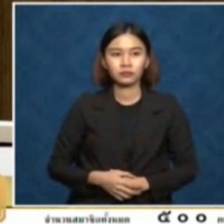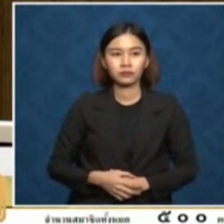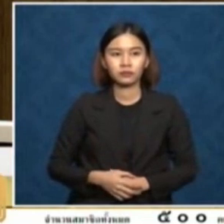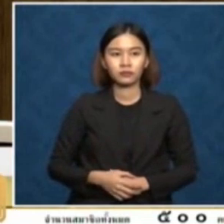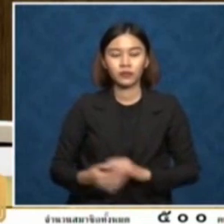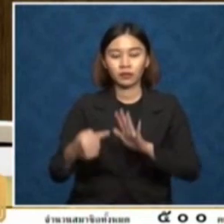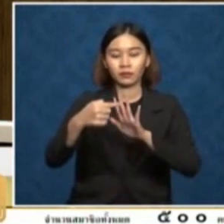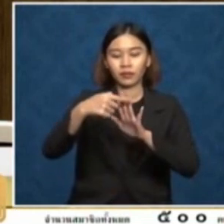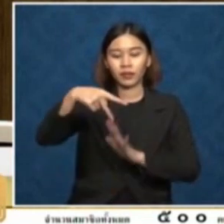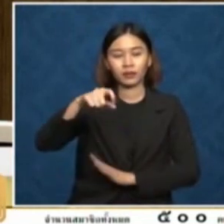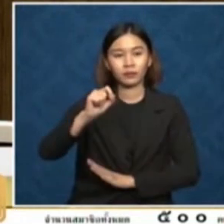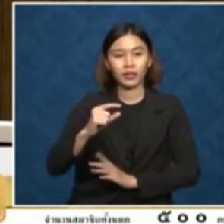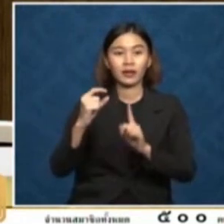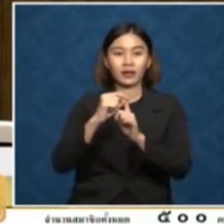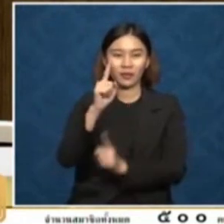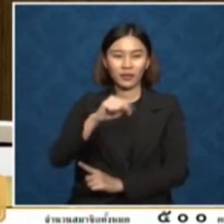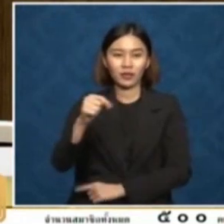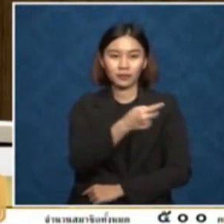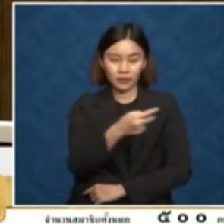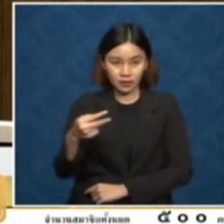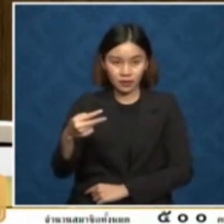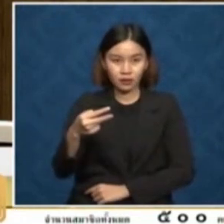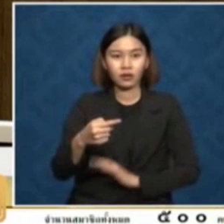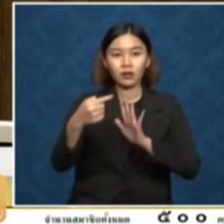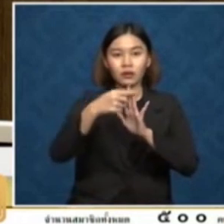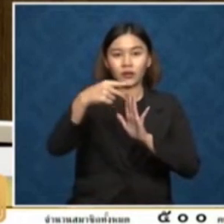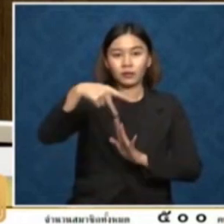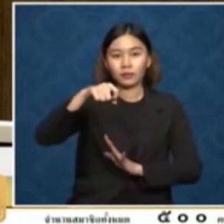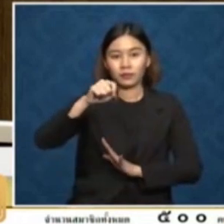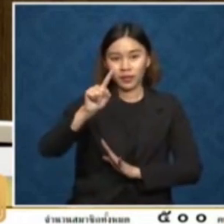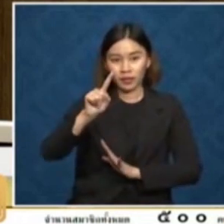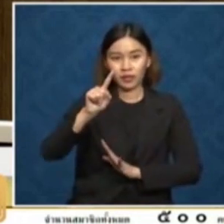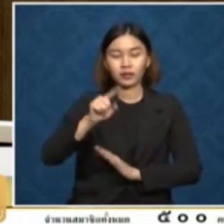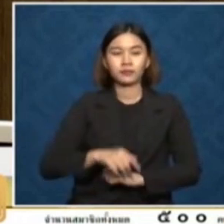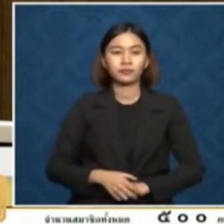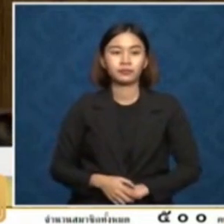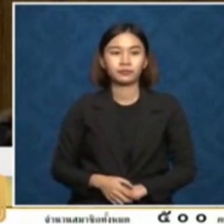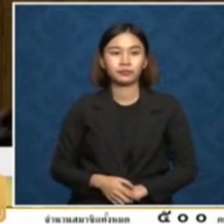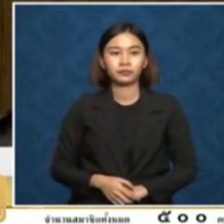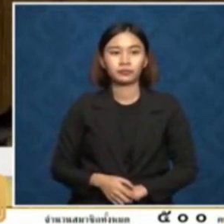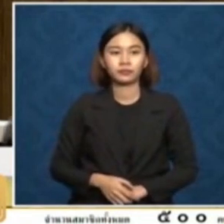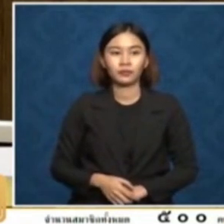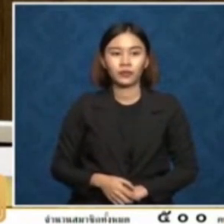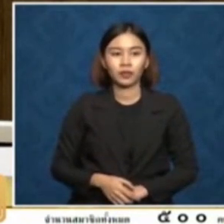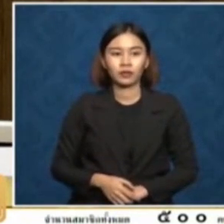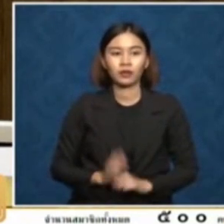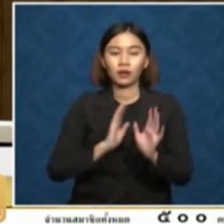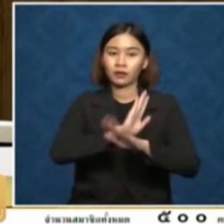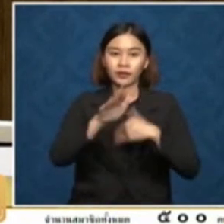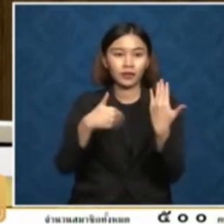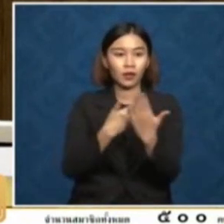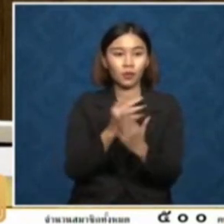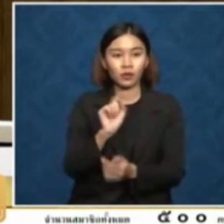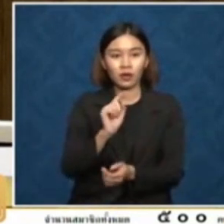จนเดอร์นะคะท่านขออนุญาตใช้ภาษาอังกฤษค่ะที่แปลเป็นไทยว่าเพศสถานะสิ่งเหล่